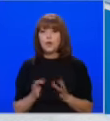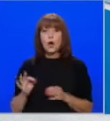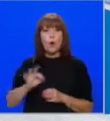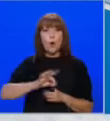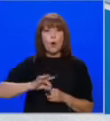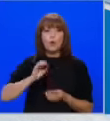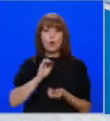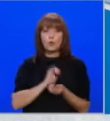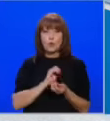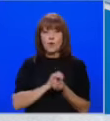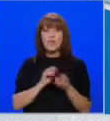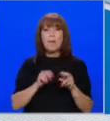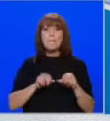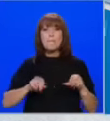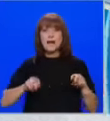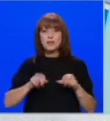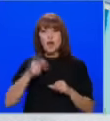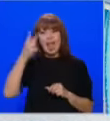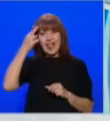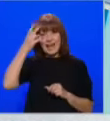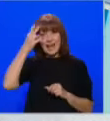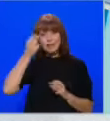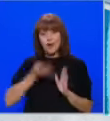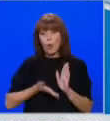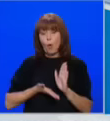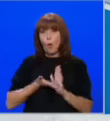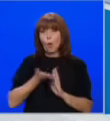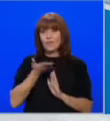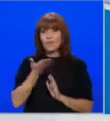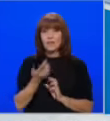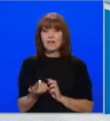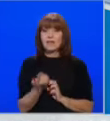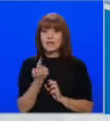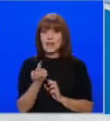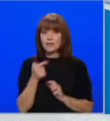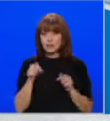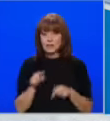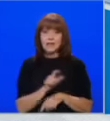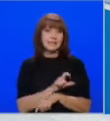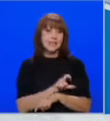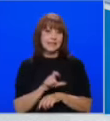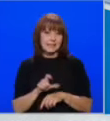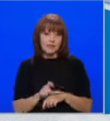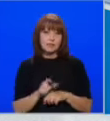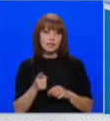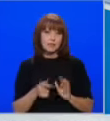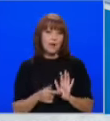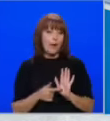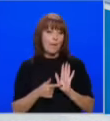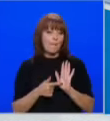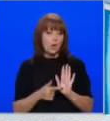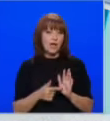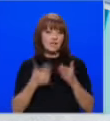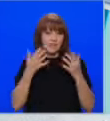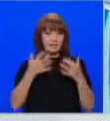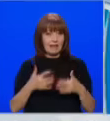Олиото, доматите, брашното и лещата са поскъпнали най-дро през тази седмица. Това показват данните на Държавната комисия по стоковите